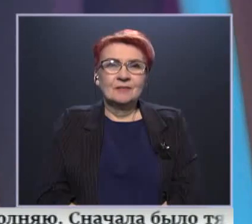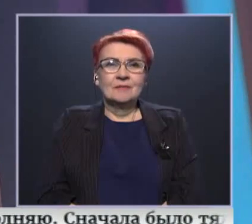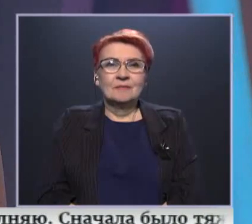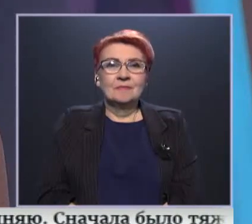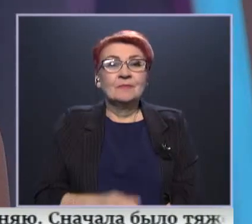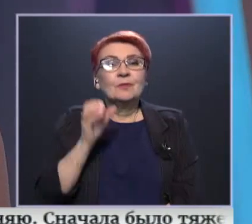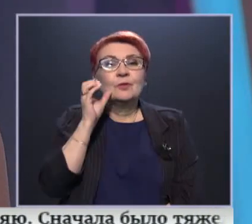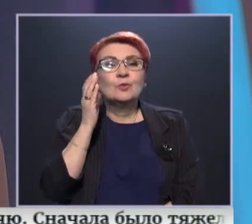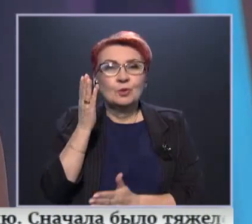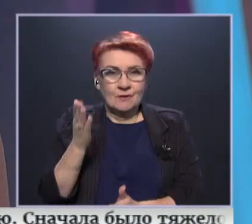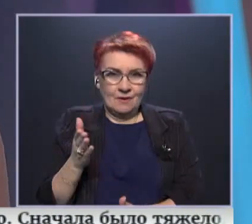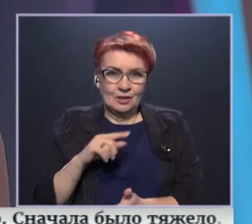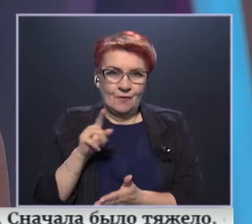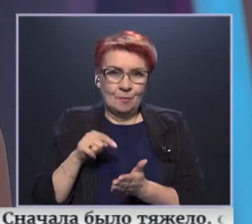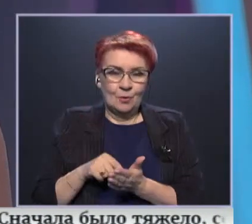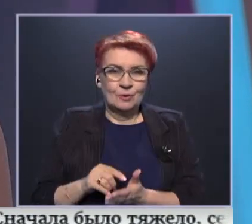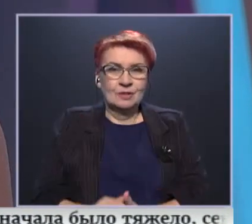Мы слушаем ваш вопрос.